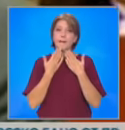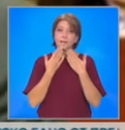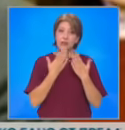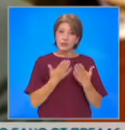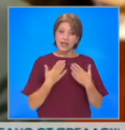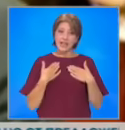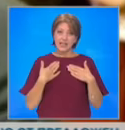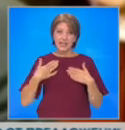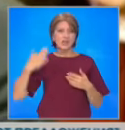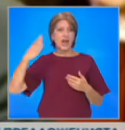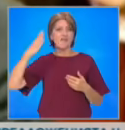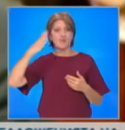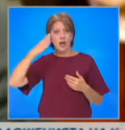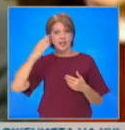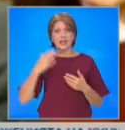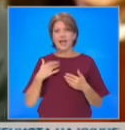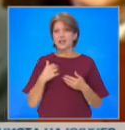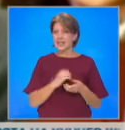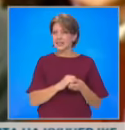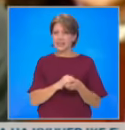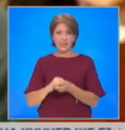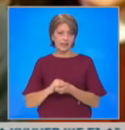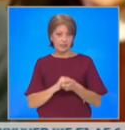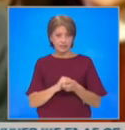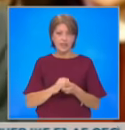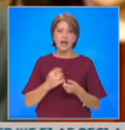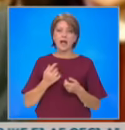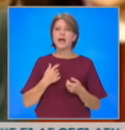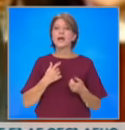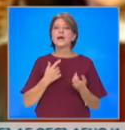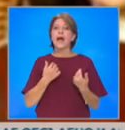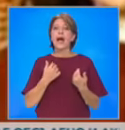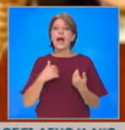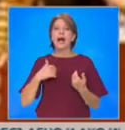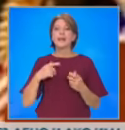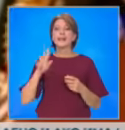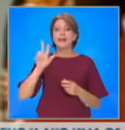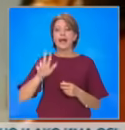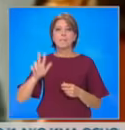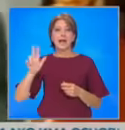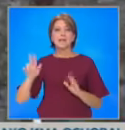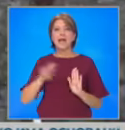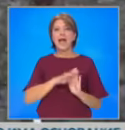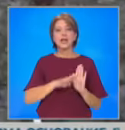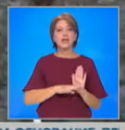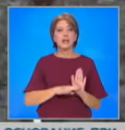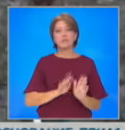Благодарение на нашите войници, нашите съюзници и на смелите бойци от Афганистан, талибанският режим е към края си.